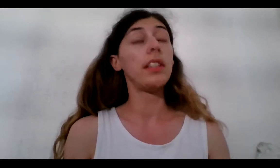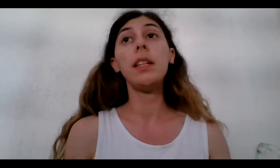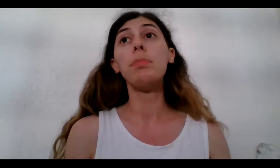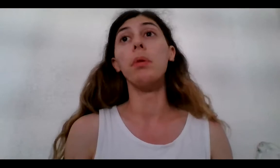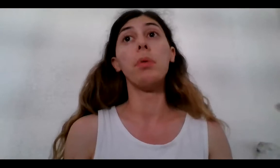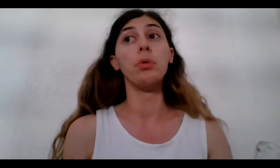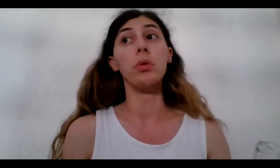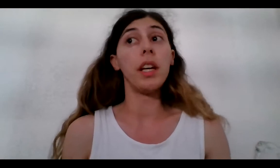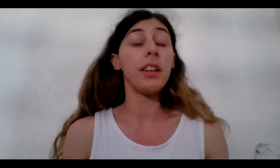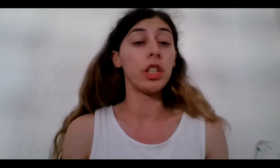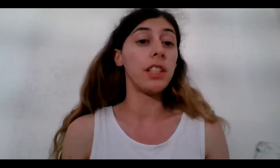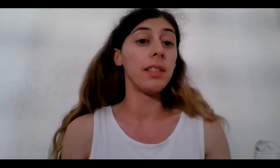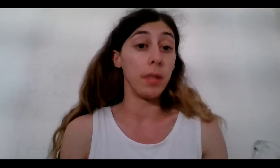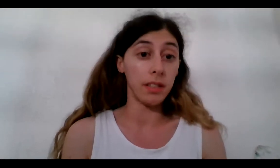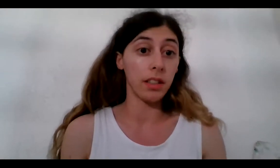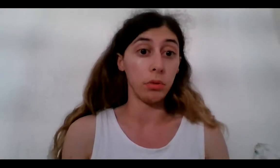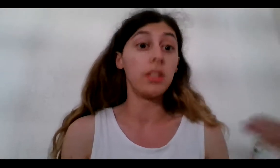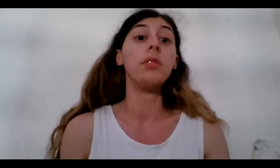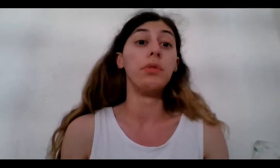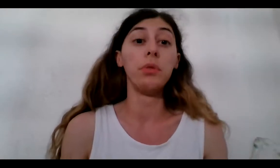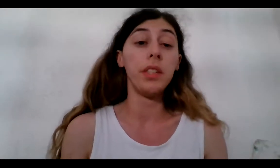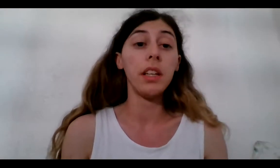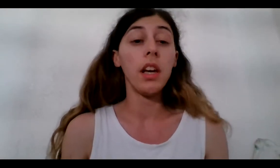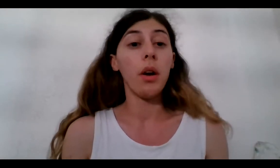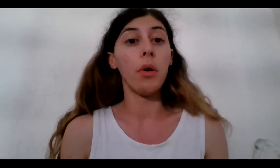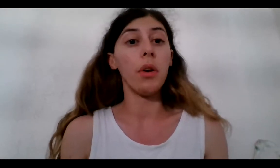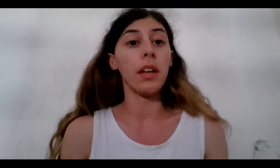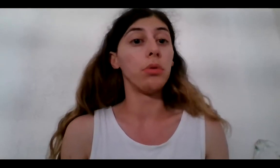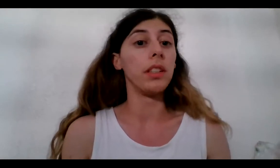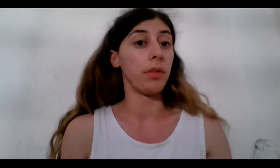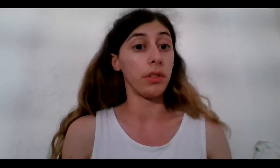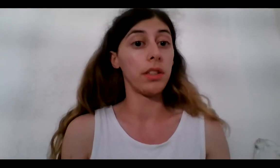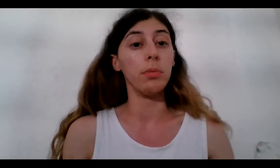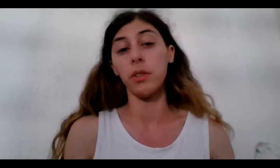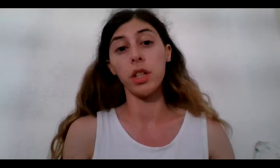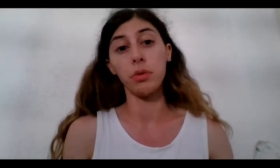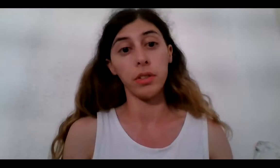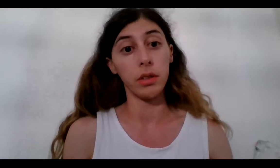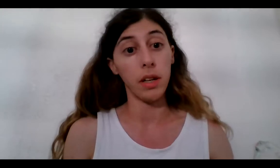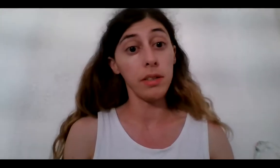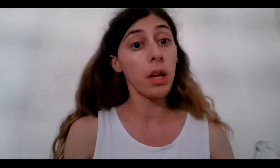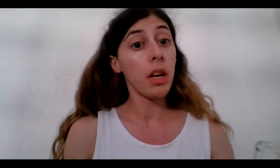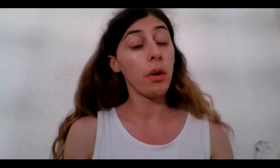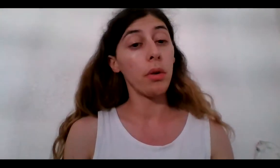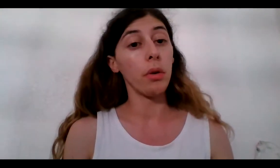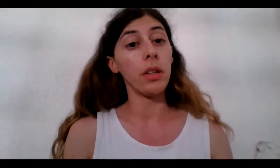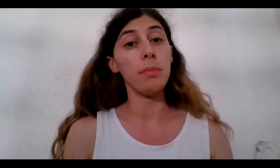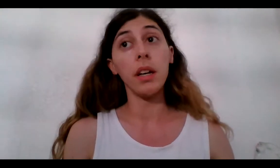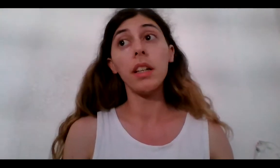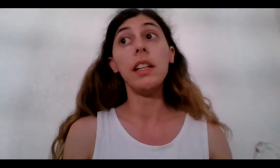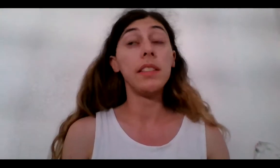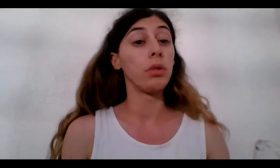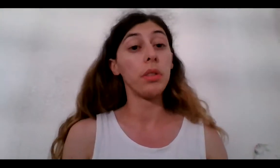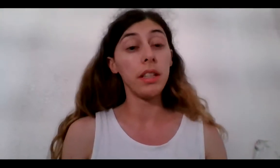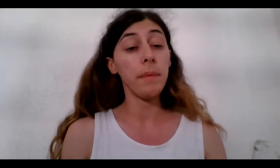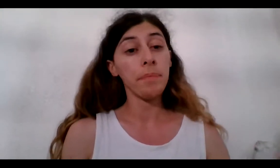ces équipes protocolaires, chez ces médecins donc, qui ont fondé la Société française de prise en charge du transsexualisme, eh bien,